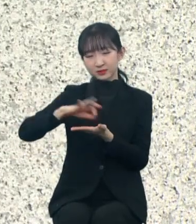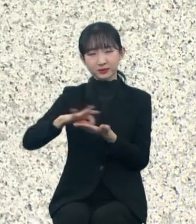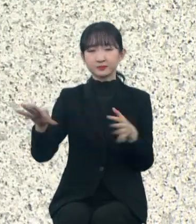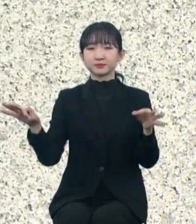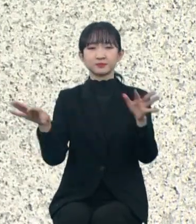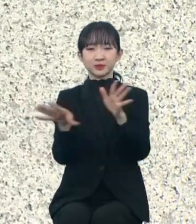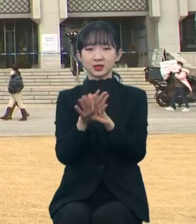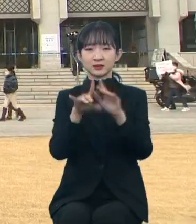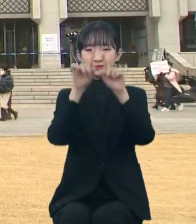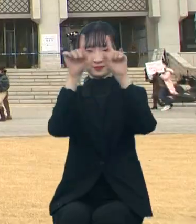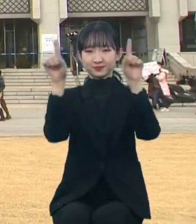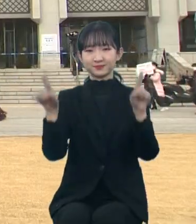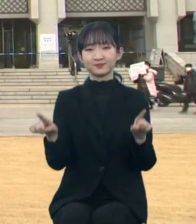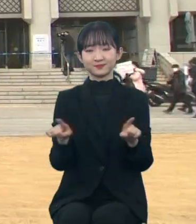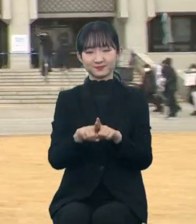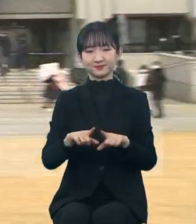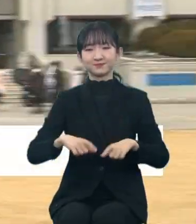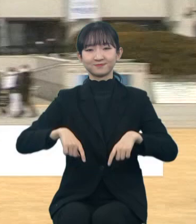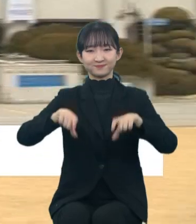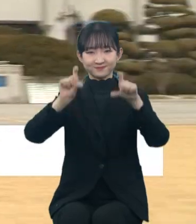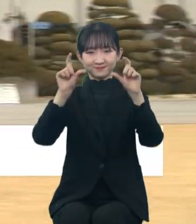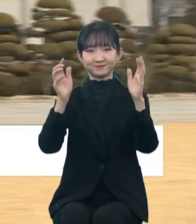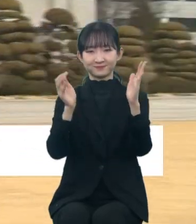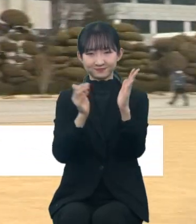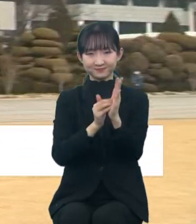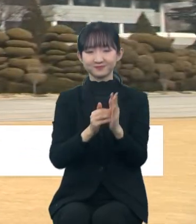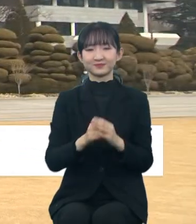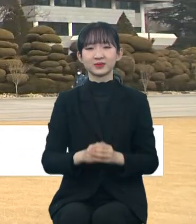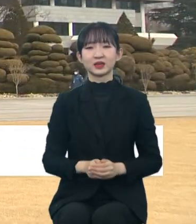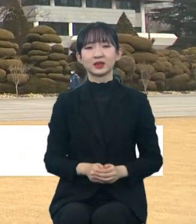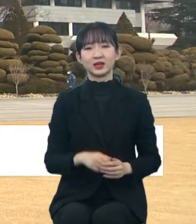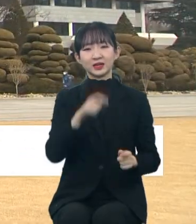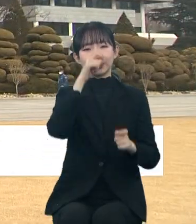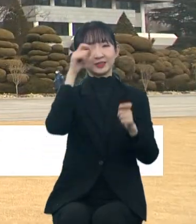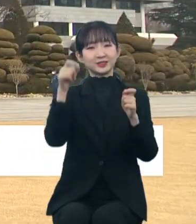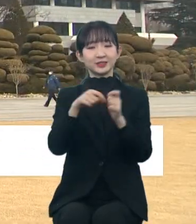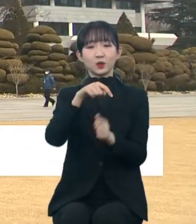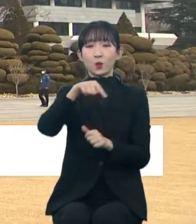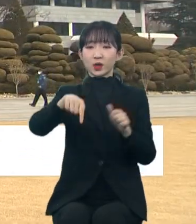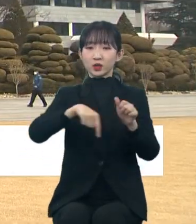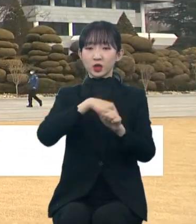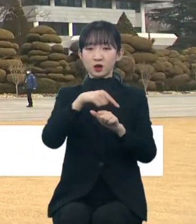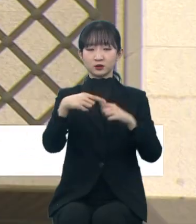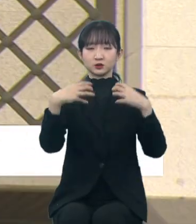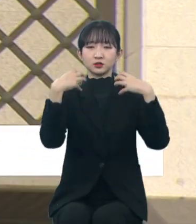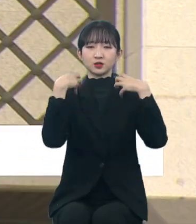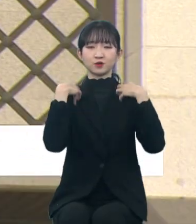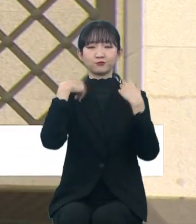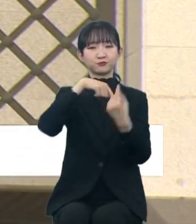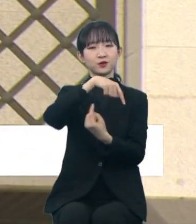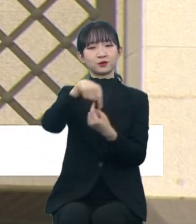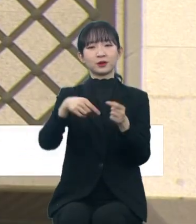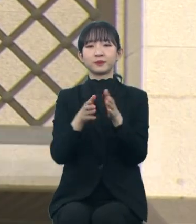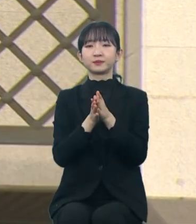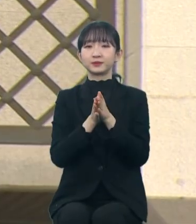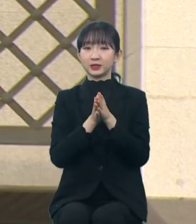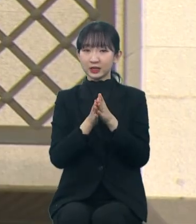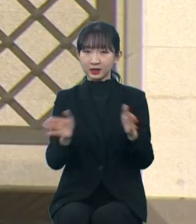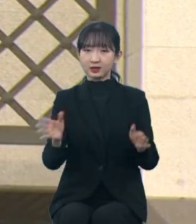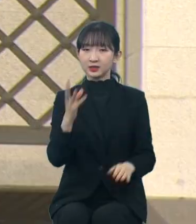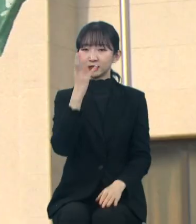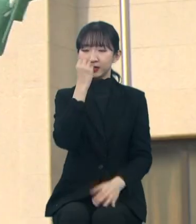알리는 현판입니다. 인천시가 본격적으로 친환경 청사 운영에 들어갔습니다. 쓰레기 독립을